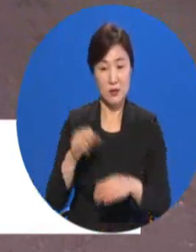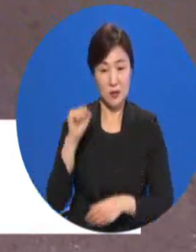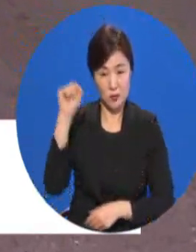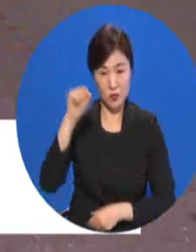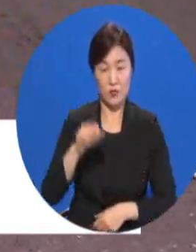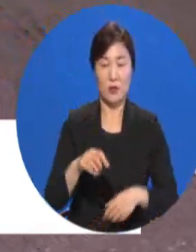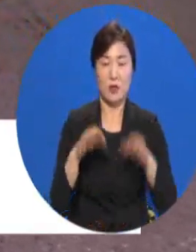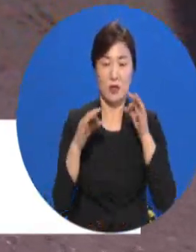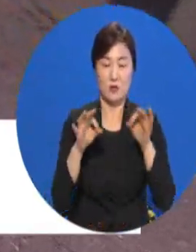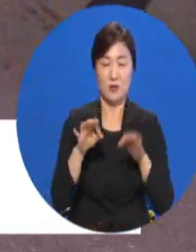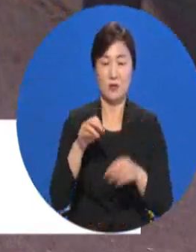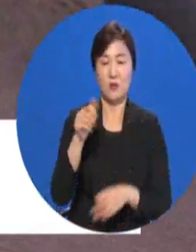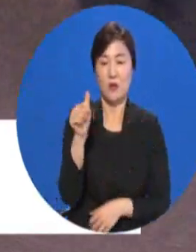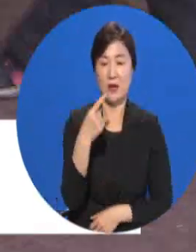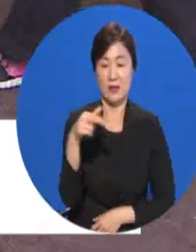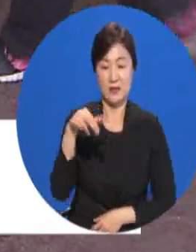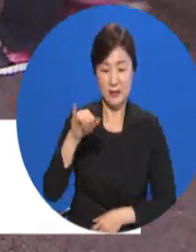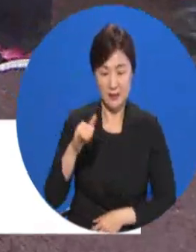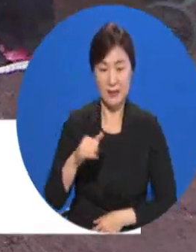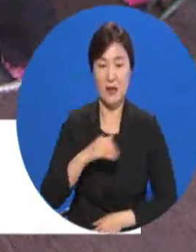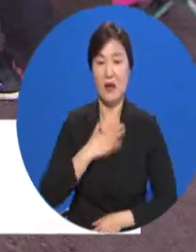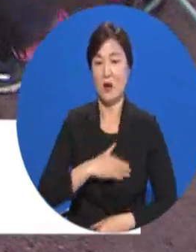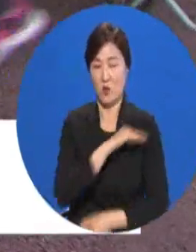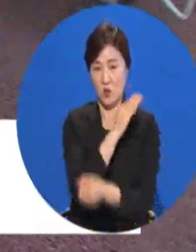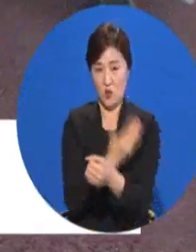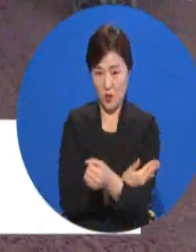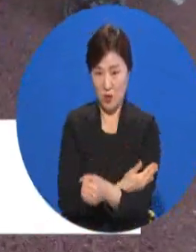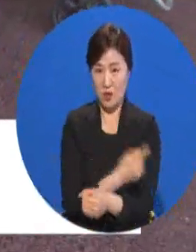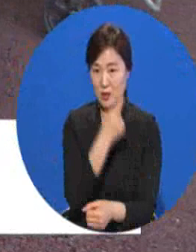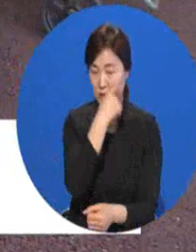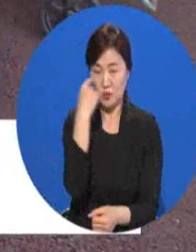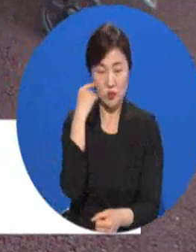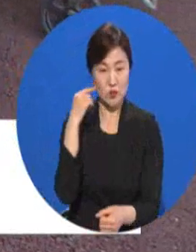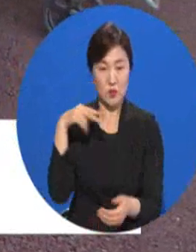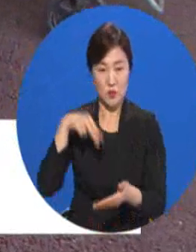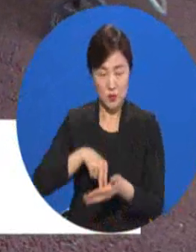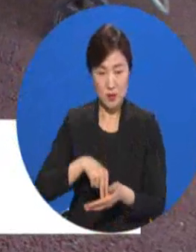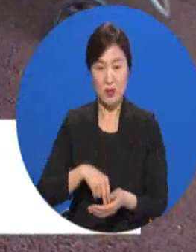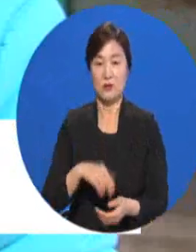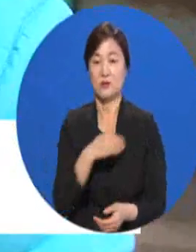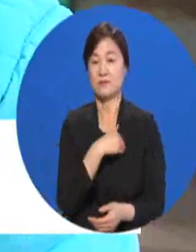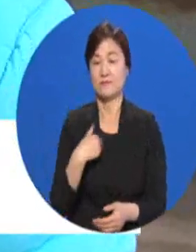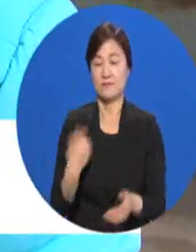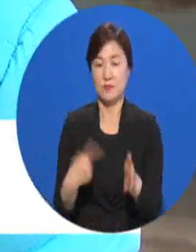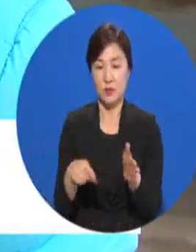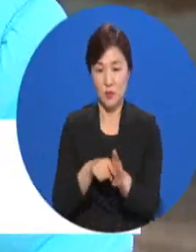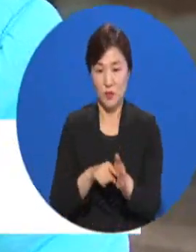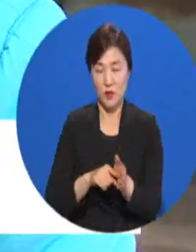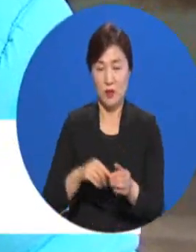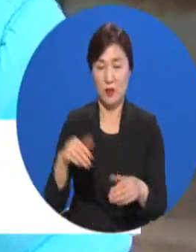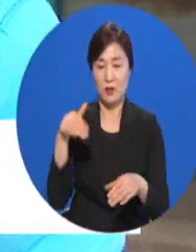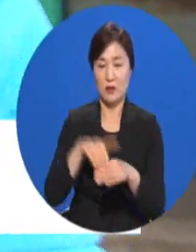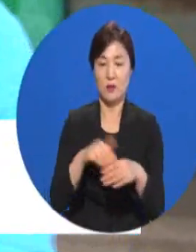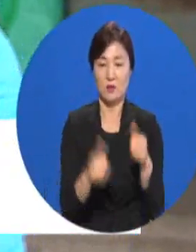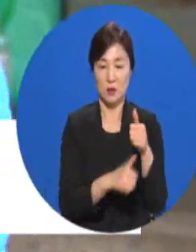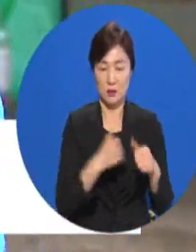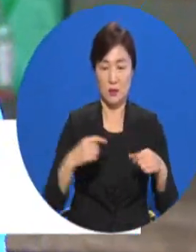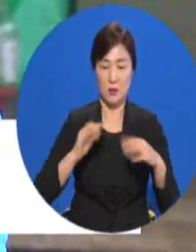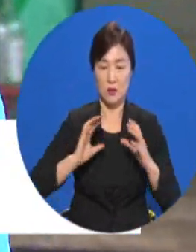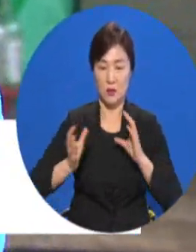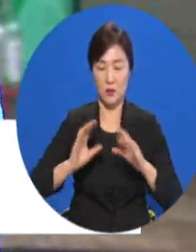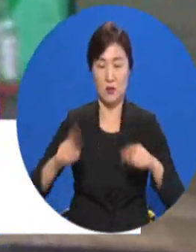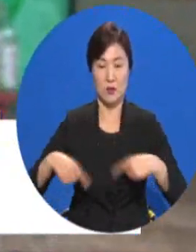후보가 주민 아울 권리 충족과 평평성 보장을 위해 선관위 주관 토론회에 참여할 수 있도록 해줄 것을 요구하고